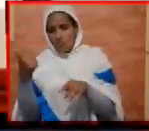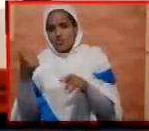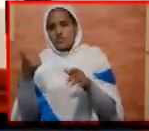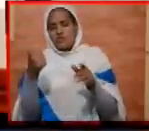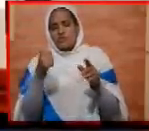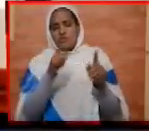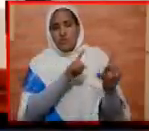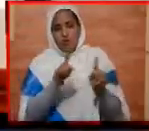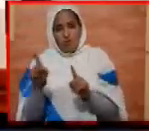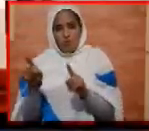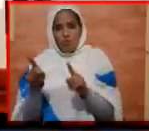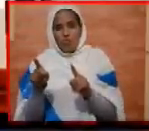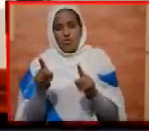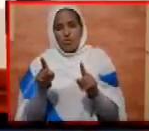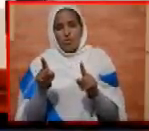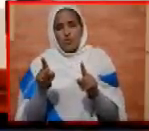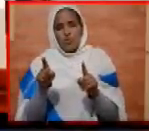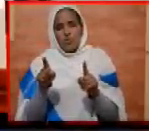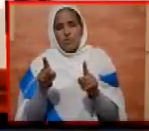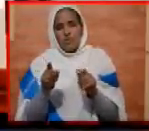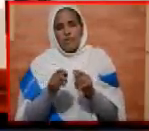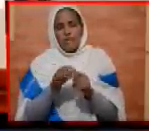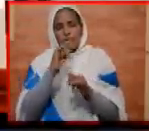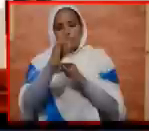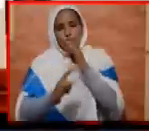ቤተክርስቲያንና ሌሎች አካላቶች ደግሞ